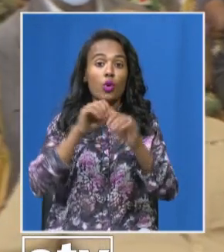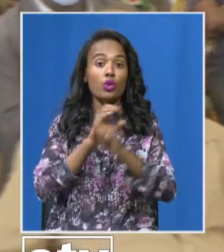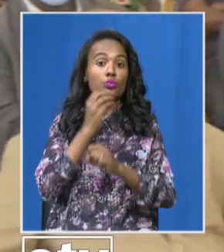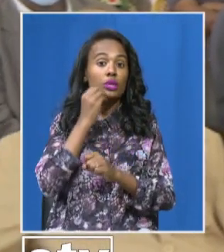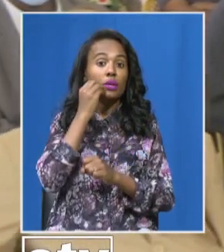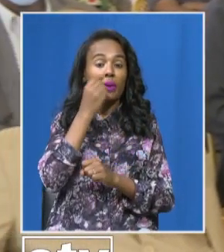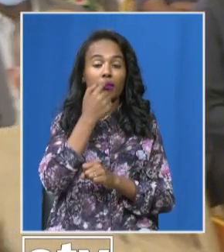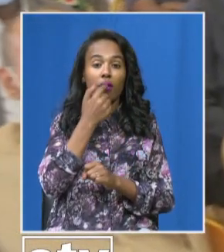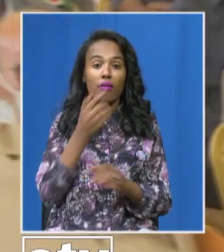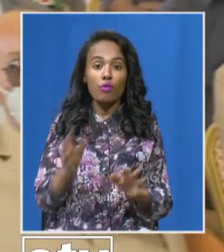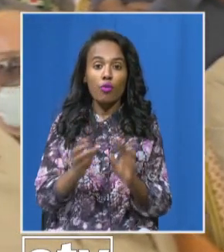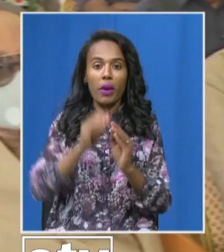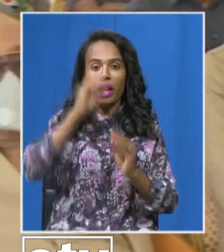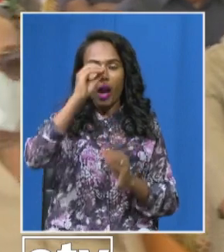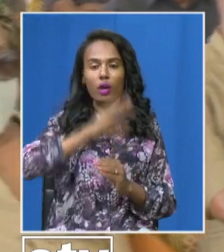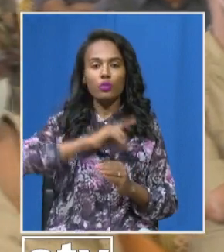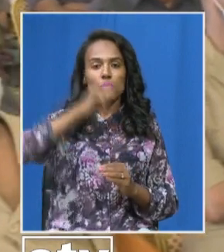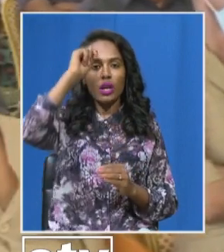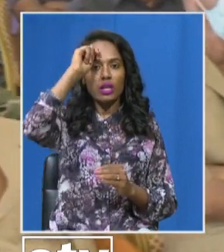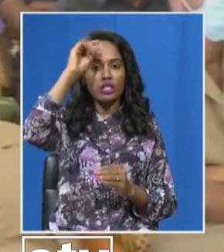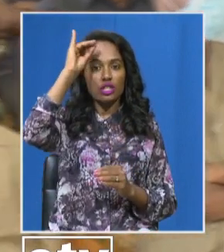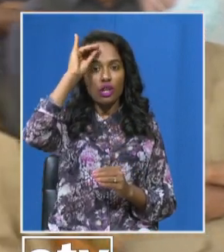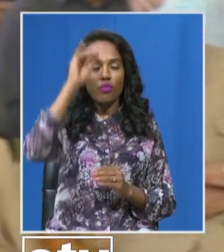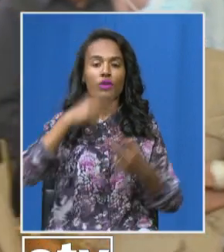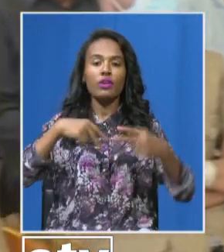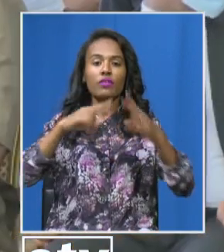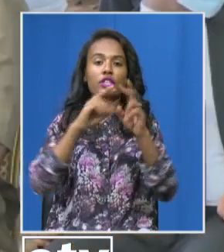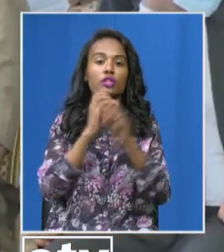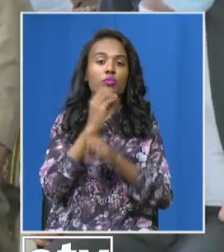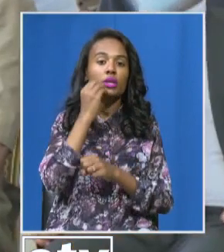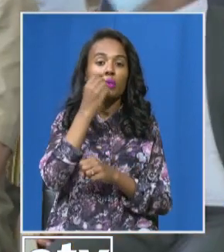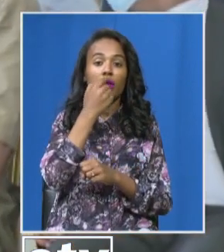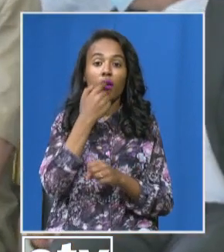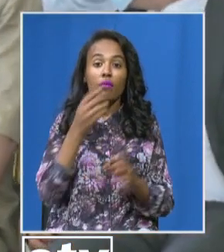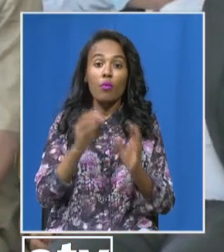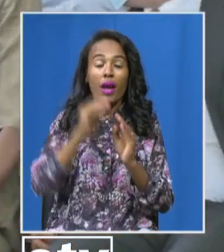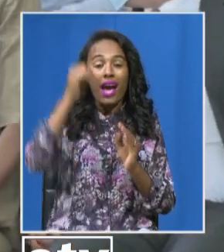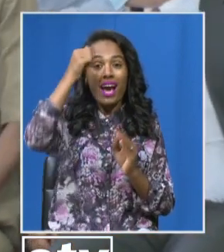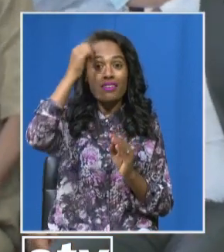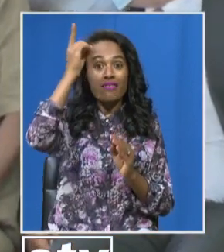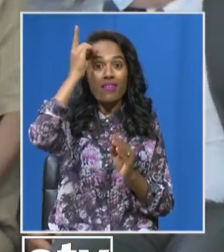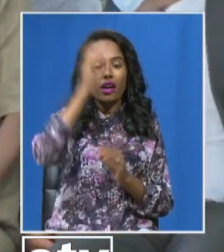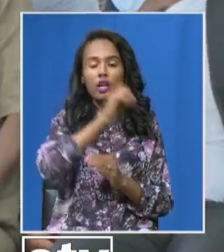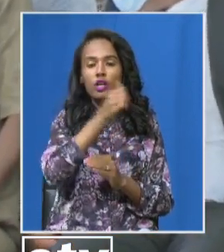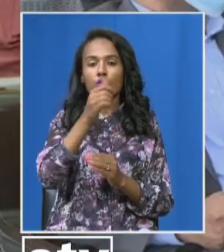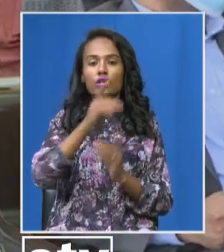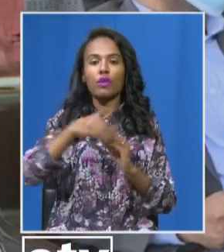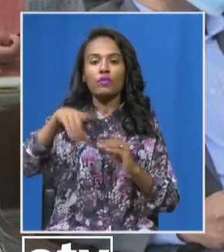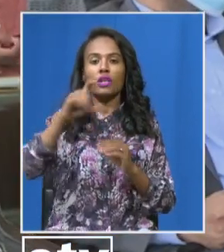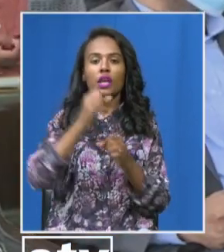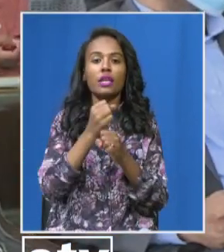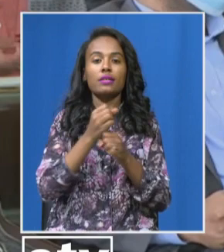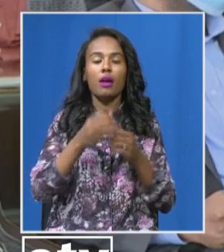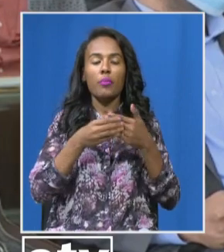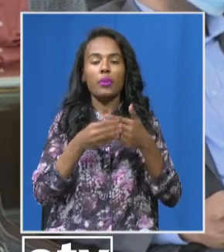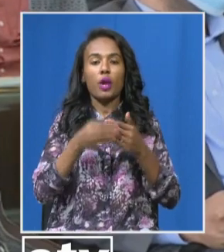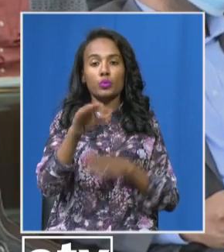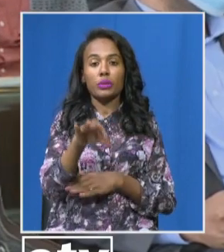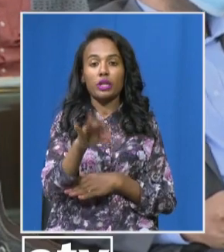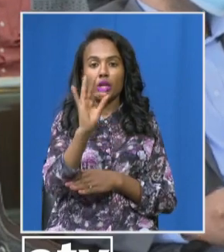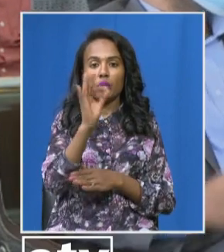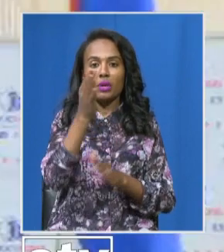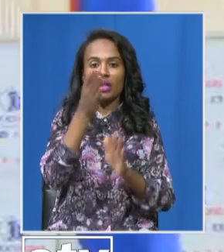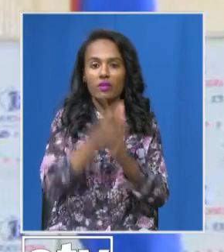ቤት አፈ ጉባኤ አቶ ታገሰ ጫፎ፣ የፌዴሬሽን ምክር ቤት አፈ ጉባኤ አቶ አደም ፋራህ እና ሌሎች ከፍተኛ የስራ አመራሮች